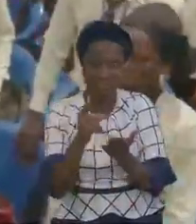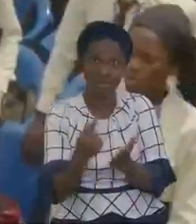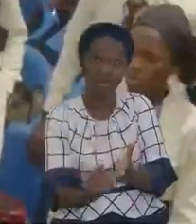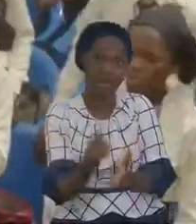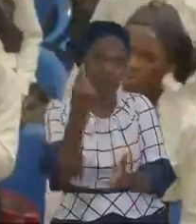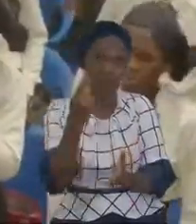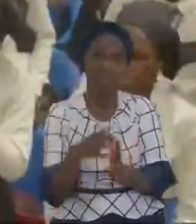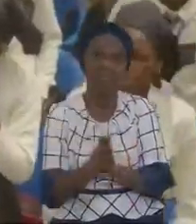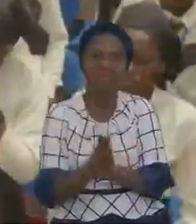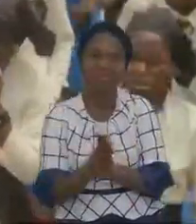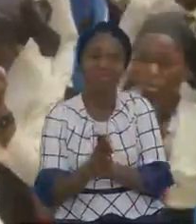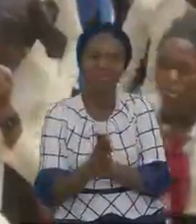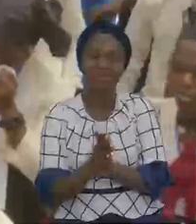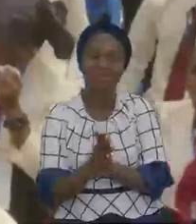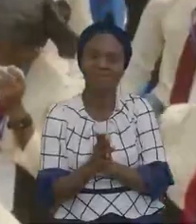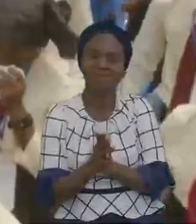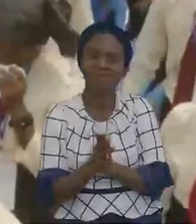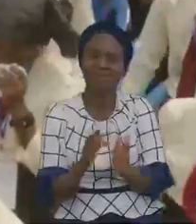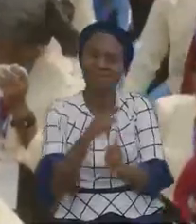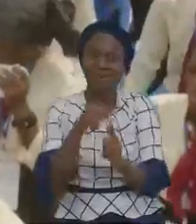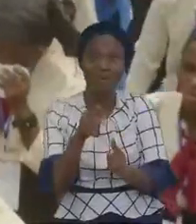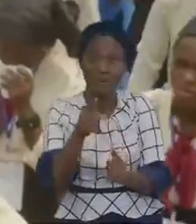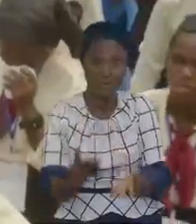Quand tu lèves ta main, parle la foi au Seigneur.